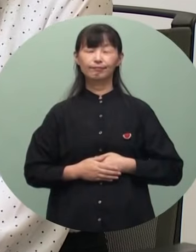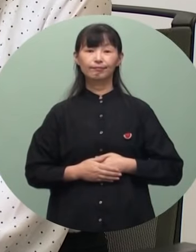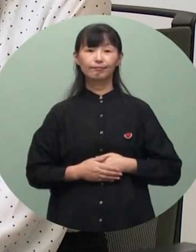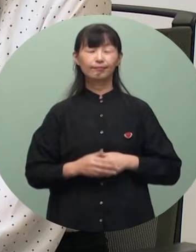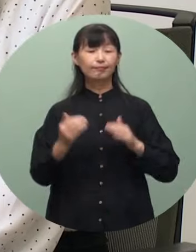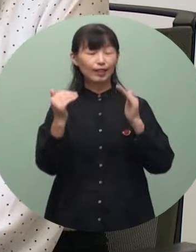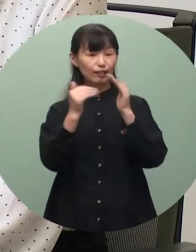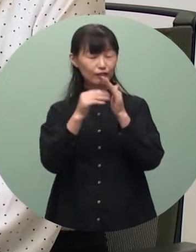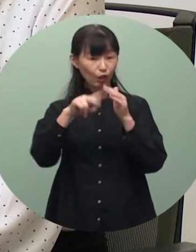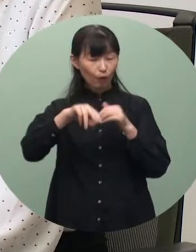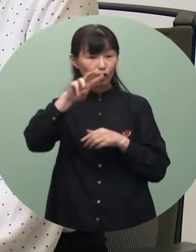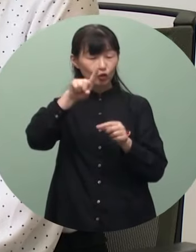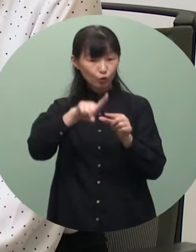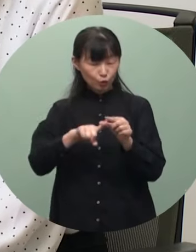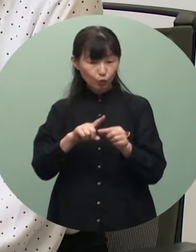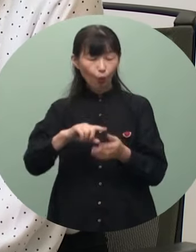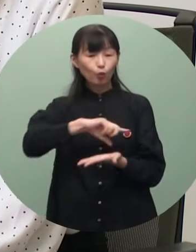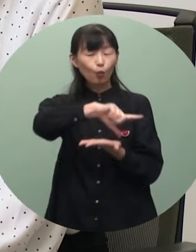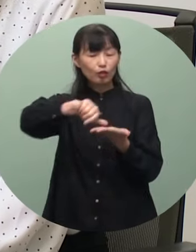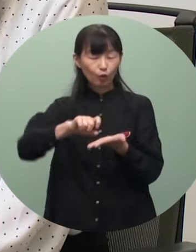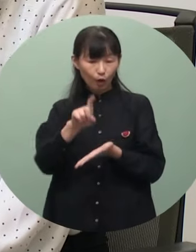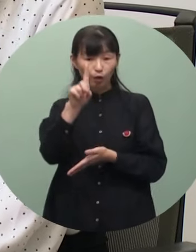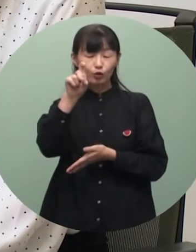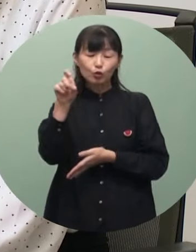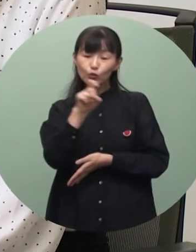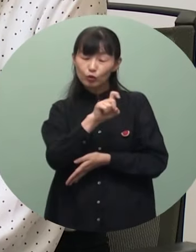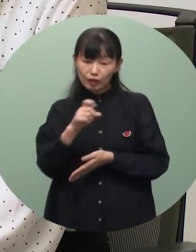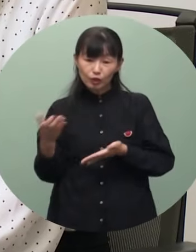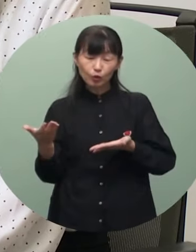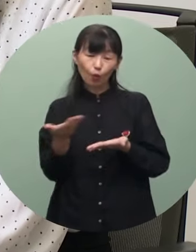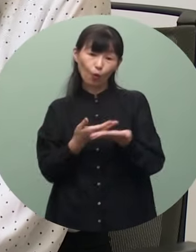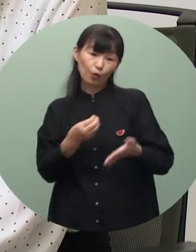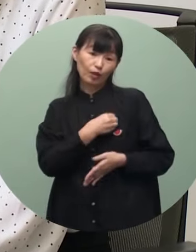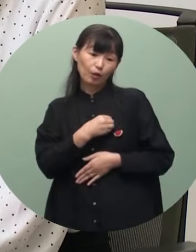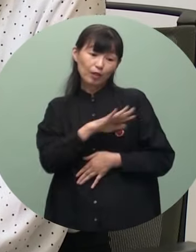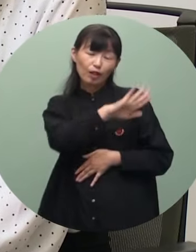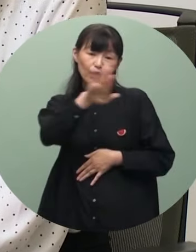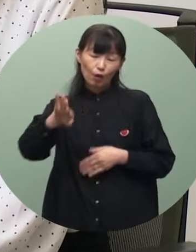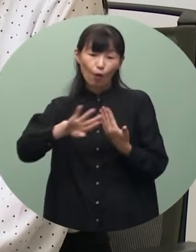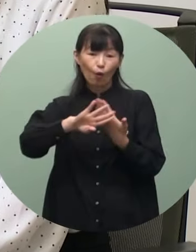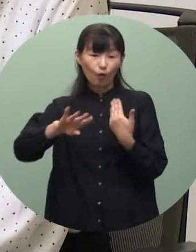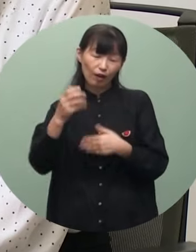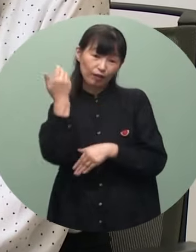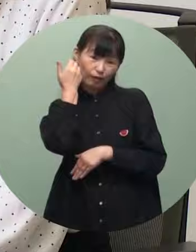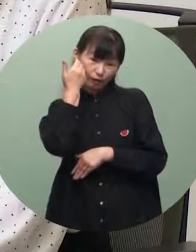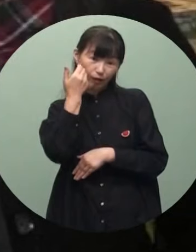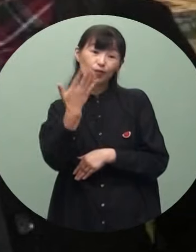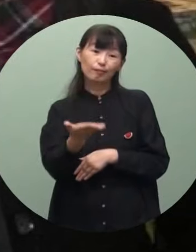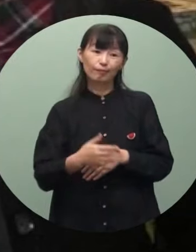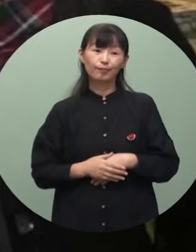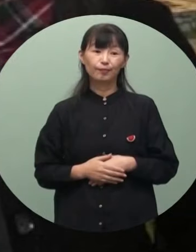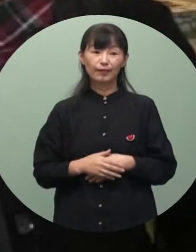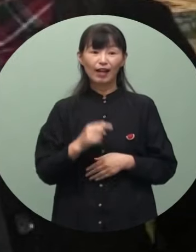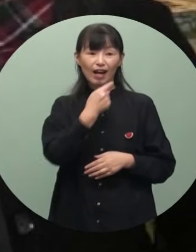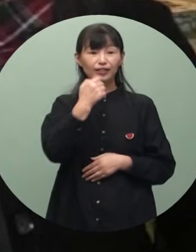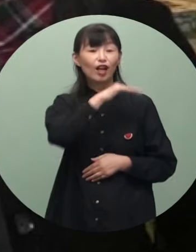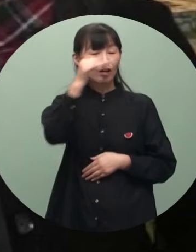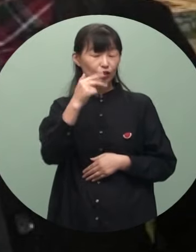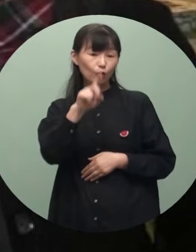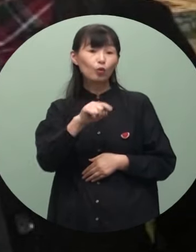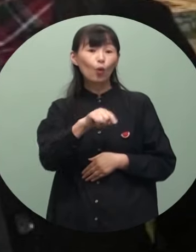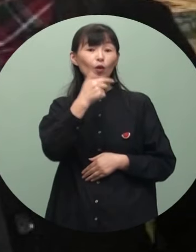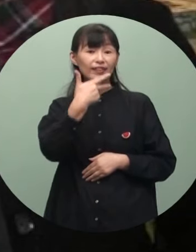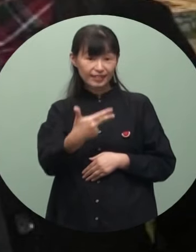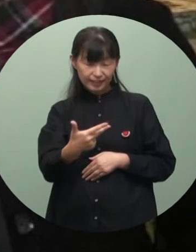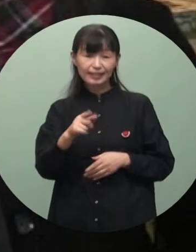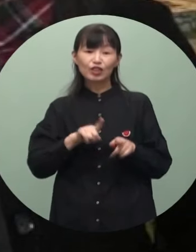石川中央都市圏の10人の国際交流員の皆さんは他にどんな国の方が担当されるんでしょうか。 はい、白山市、野